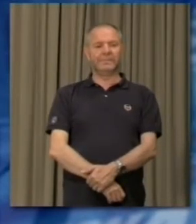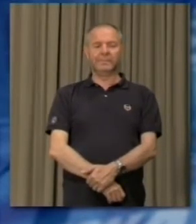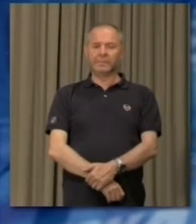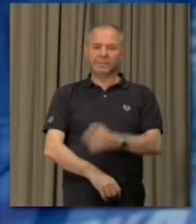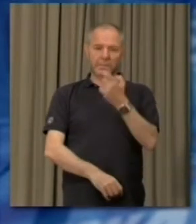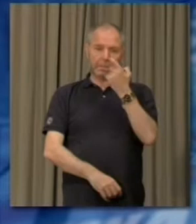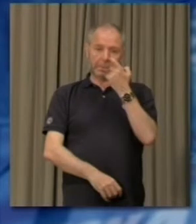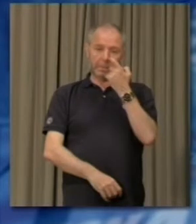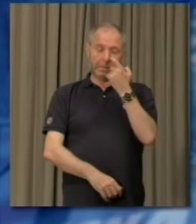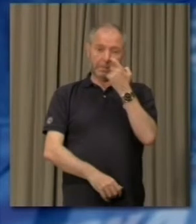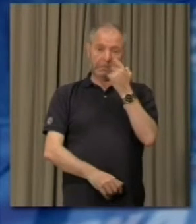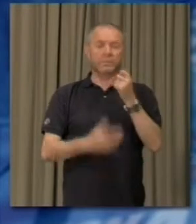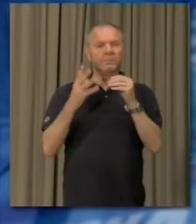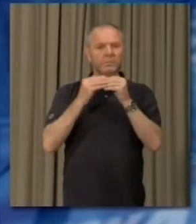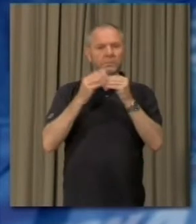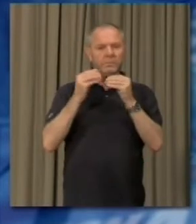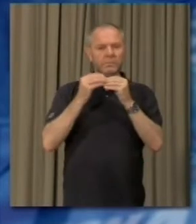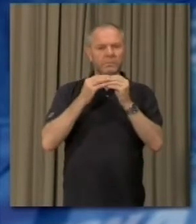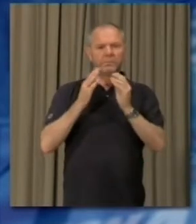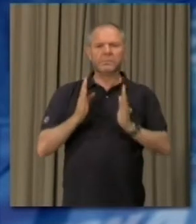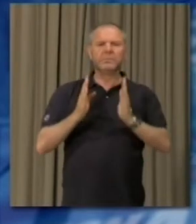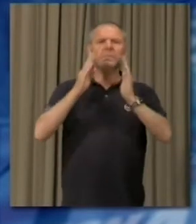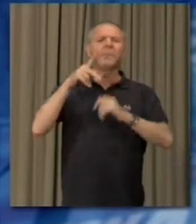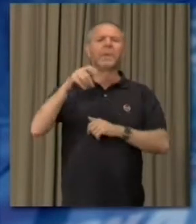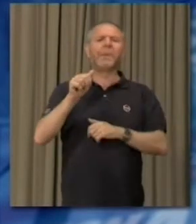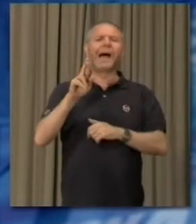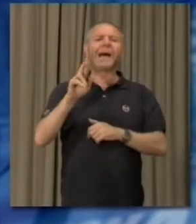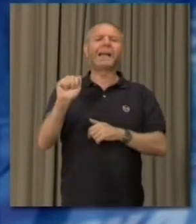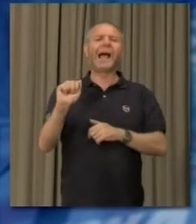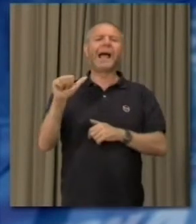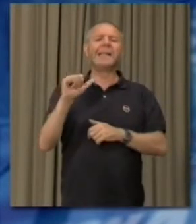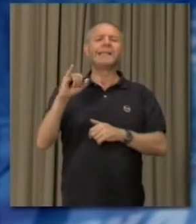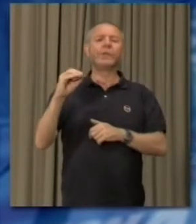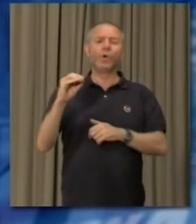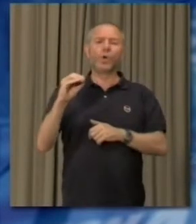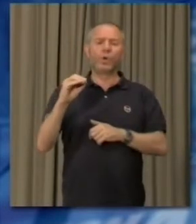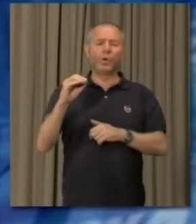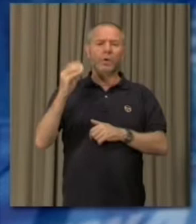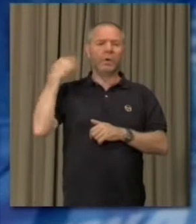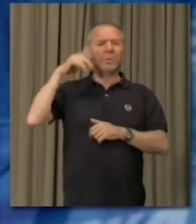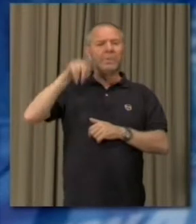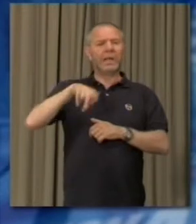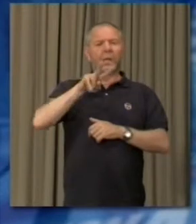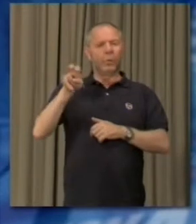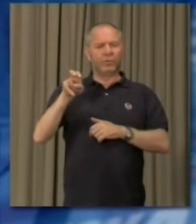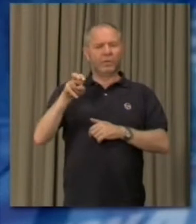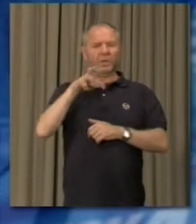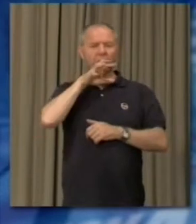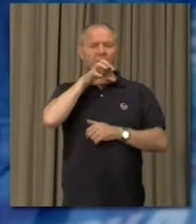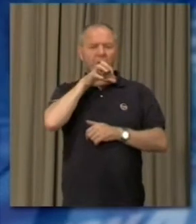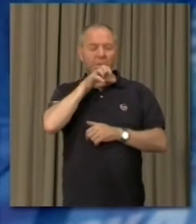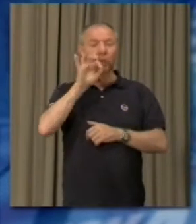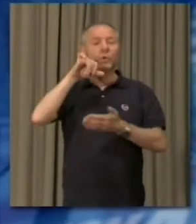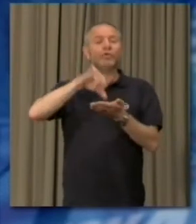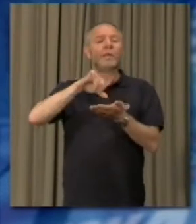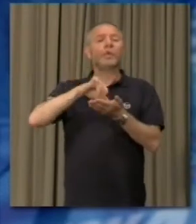Ristrutturato e tornato a nuova vita il Parasio, storico palazzo nel cuore di Cannobio, risalente al XIII secolo. Oggi l'edificio ospita